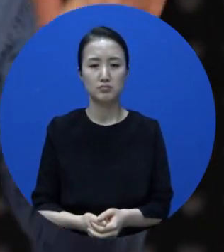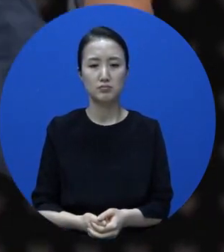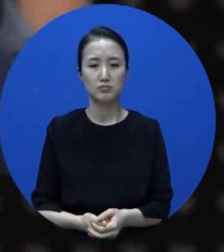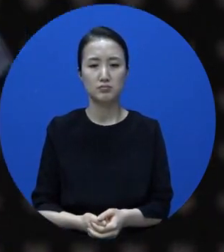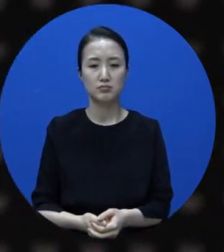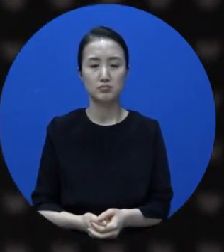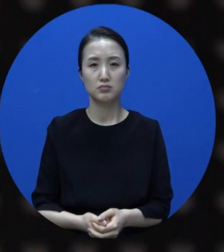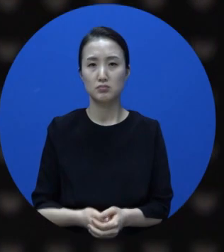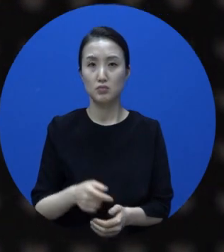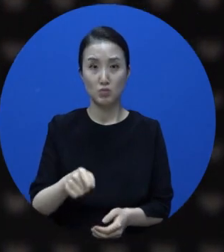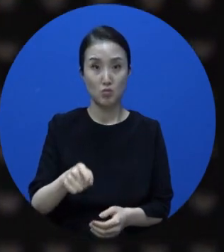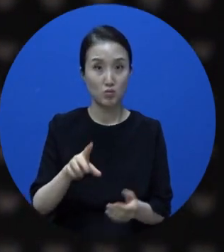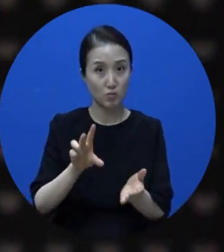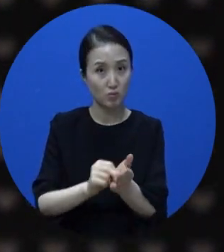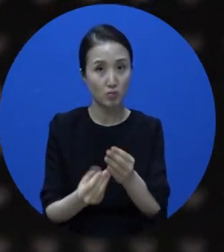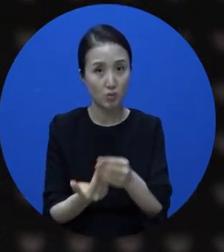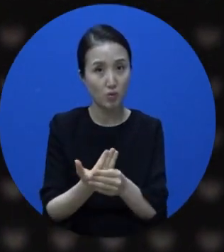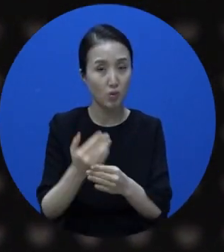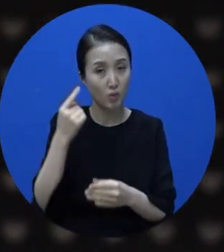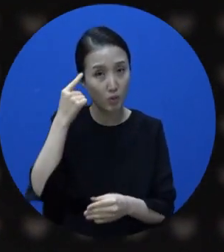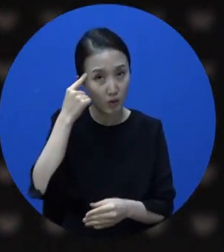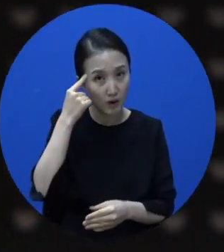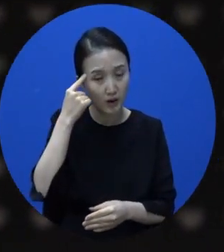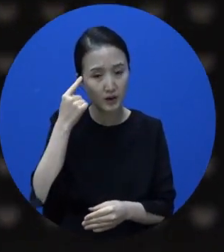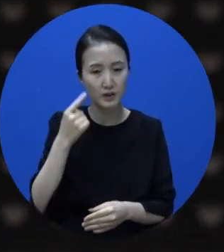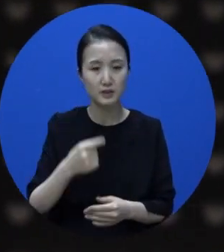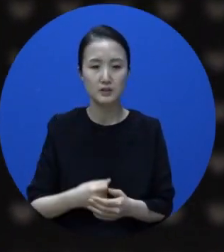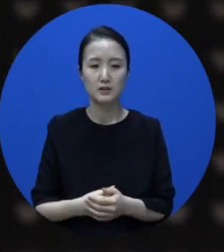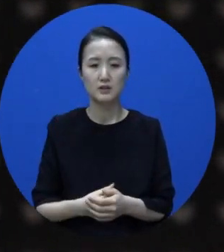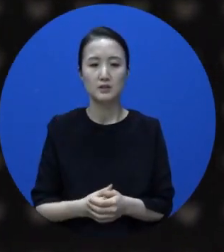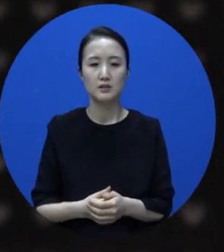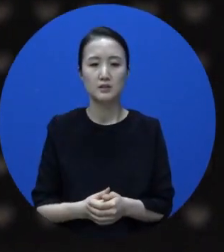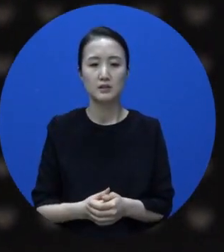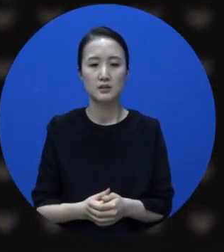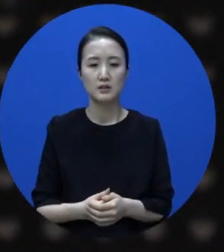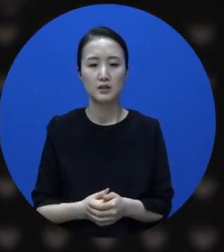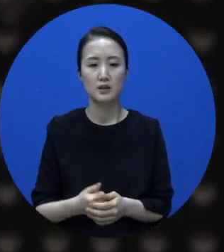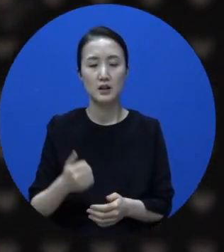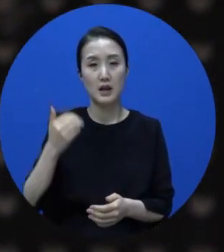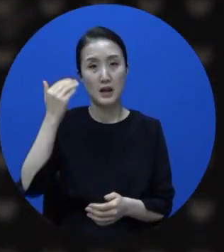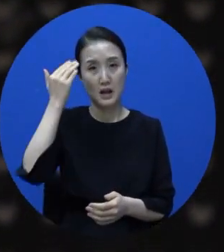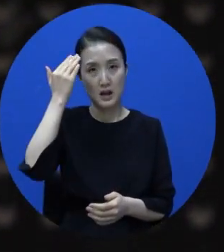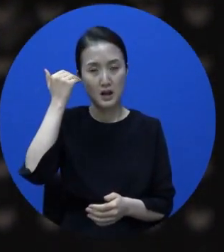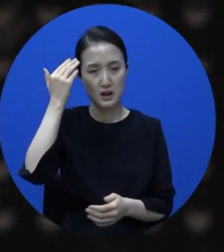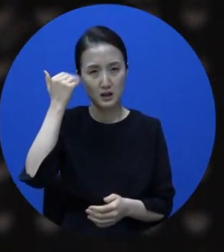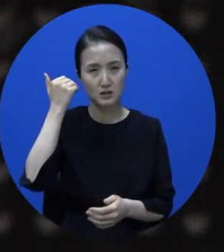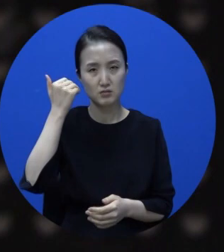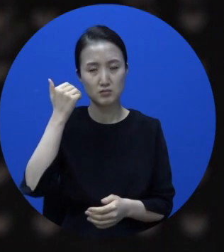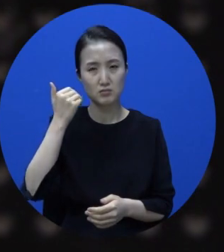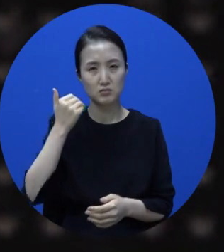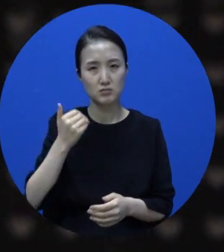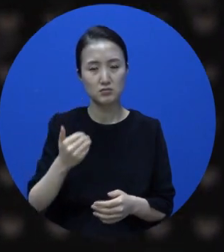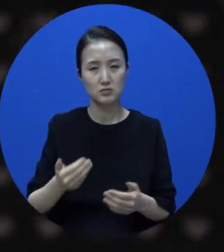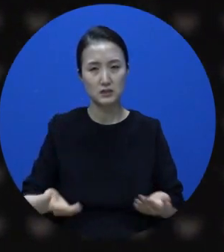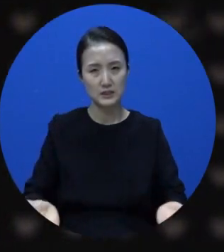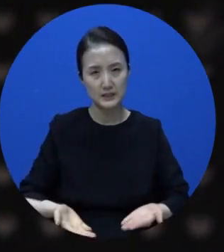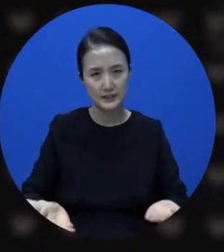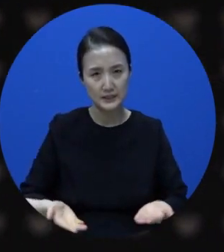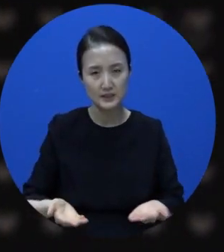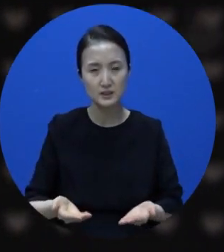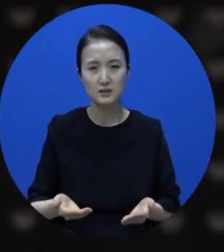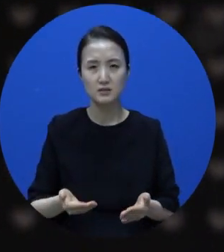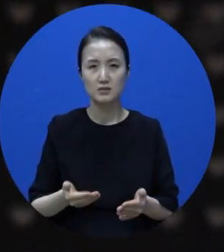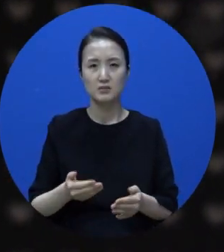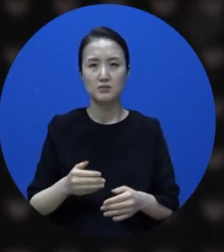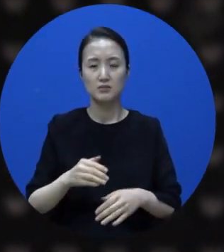첫 번째는 구조적 요인 우리나라의 주력 산업을 내주는 과정에서